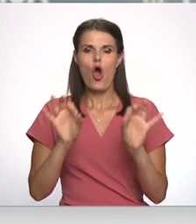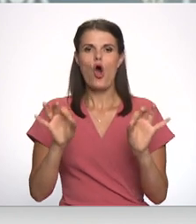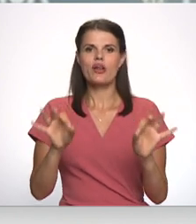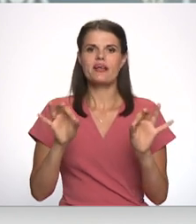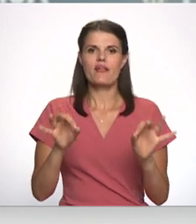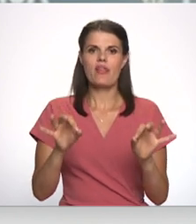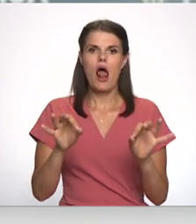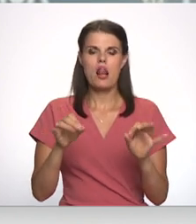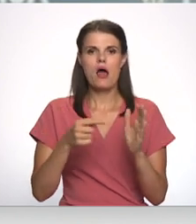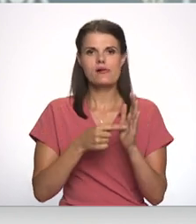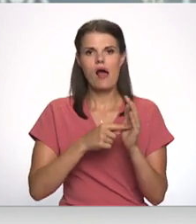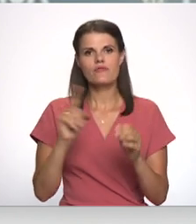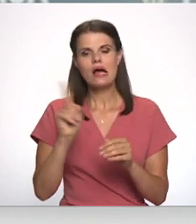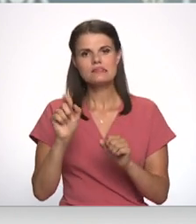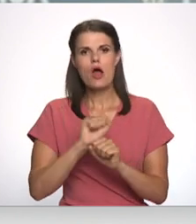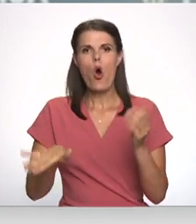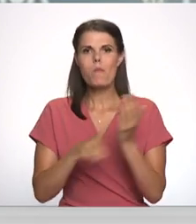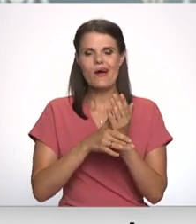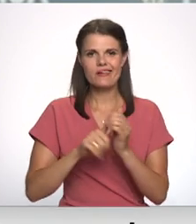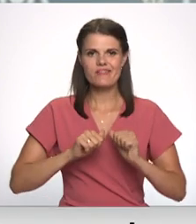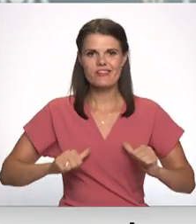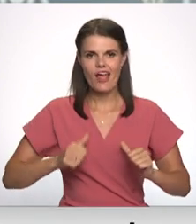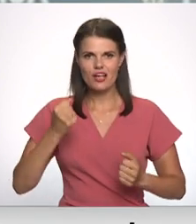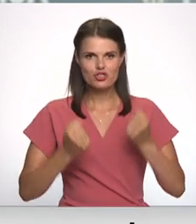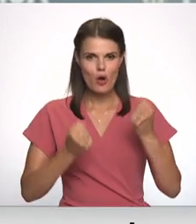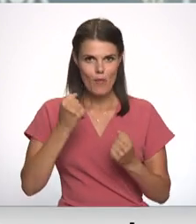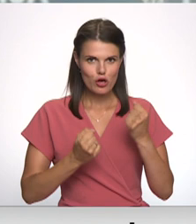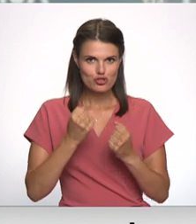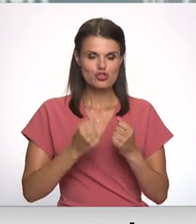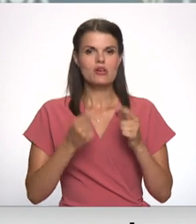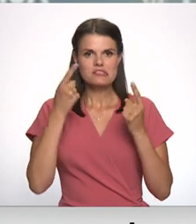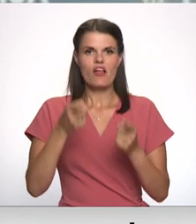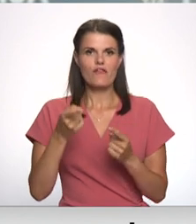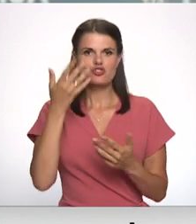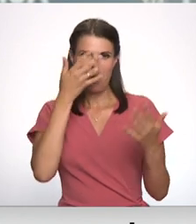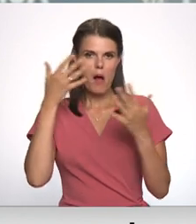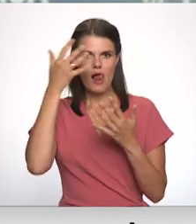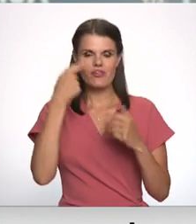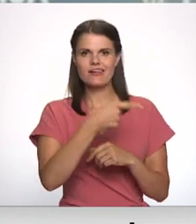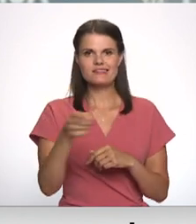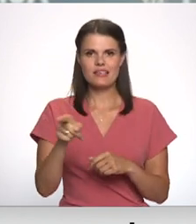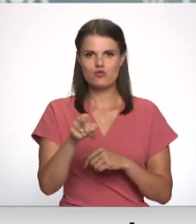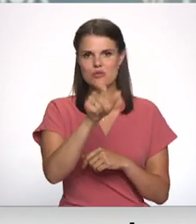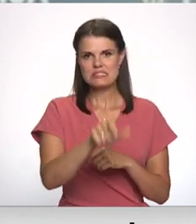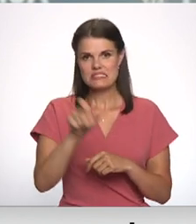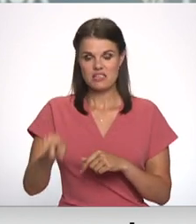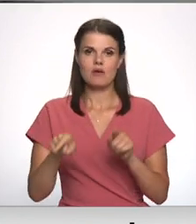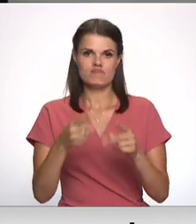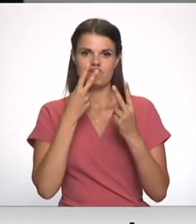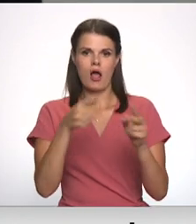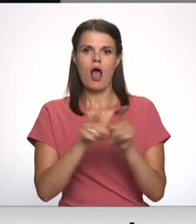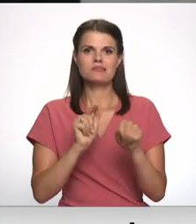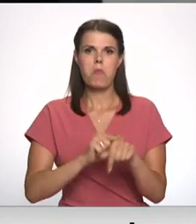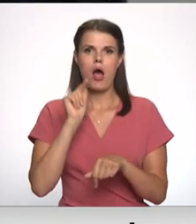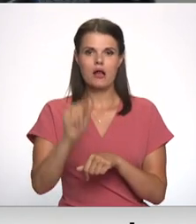oriģinālajiem izpildījumam kādam no operatīvā transporta statusiem, un viņš maldinās citus dalībniekus, to var vērtēt kā pārkāpumu.